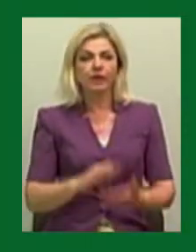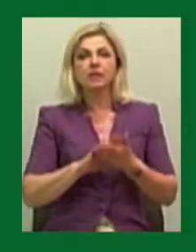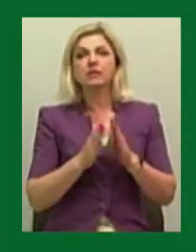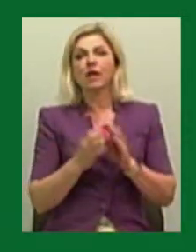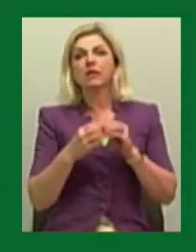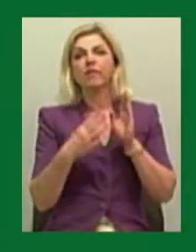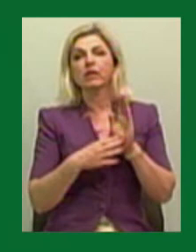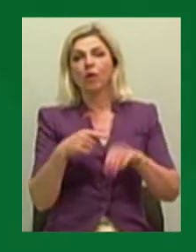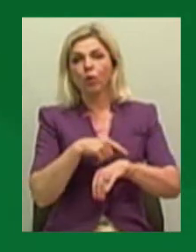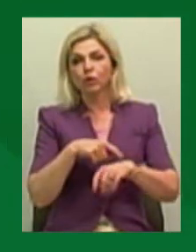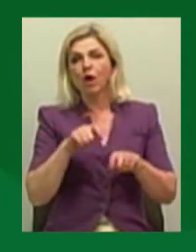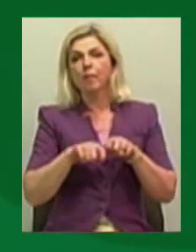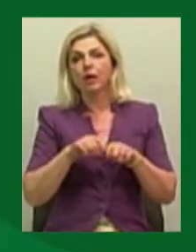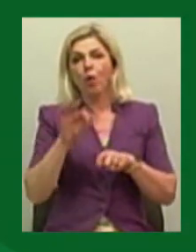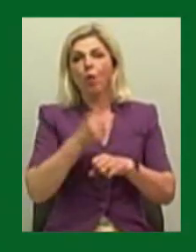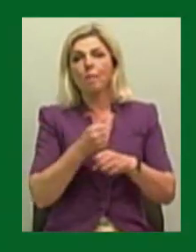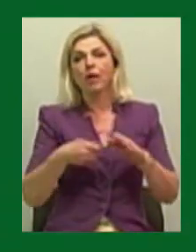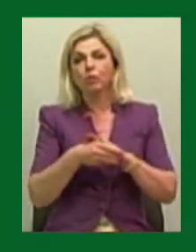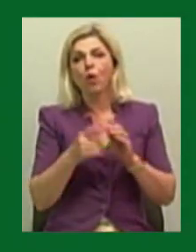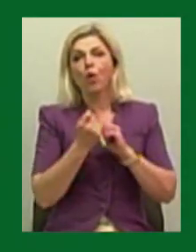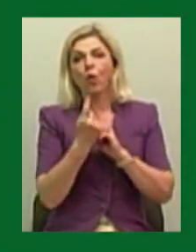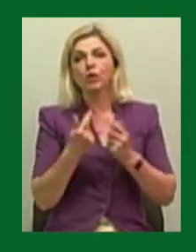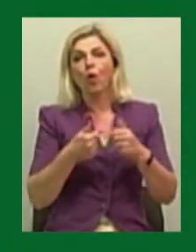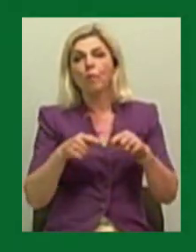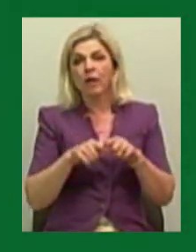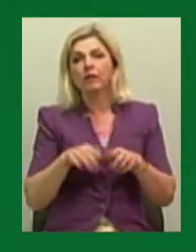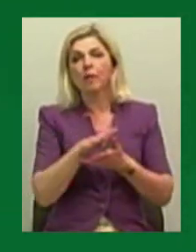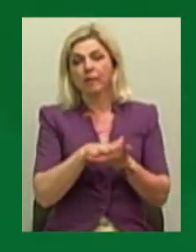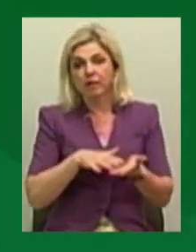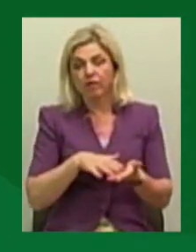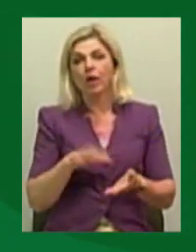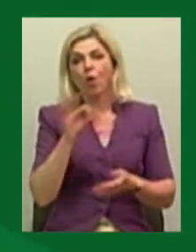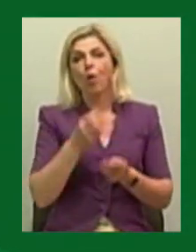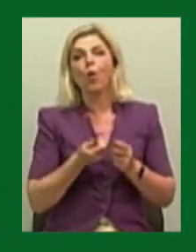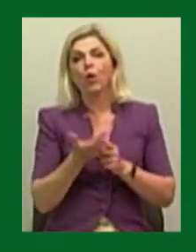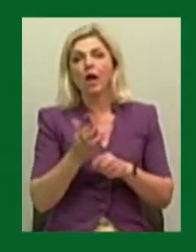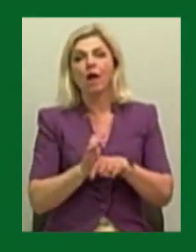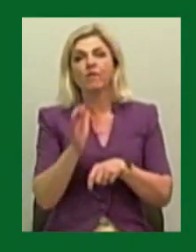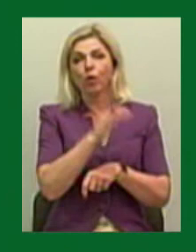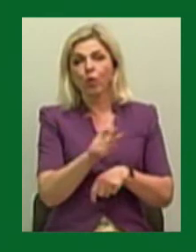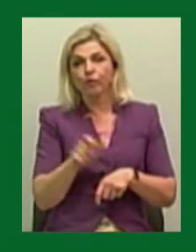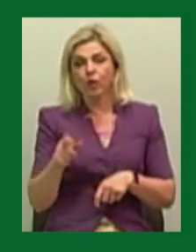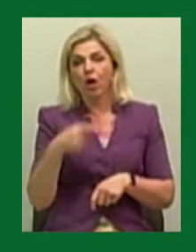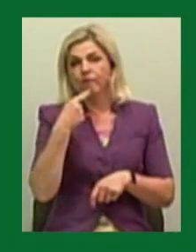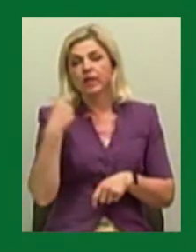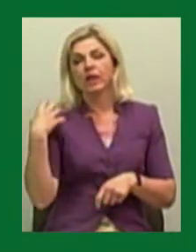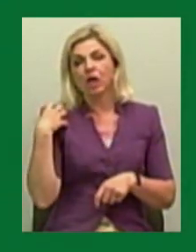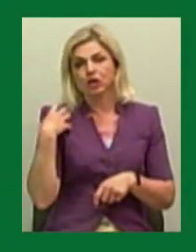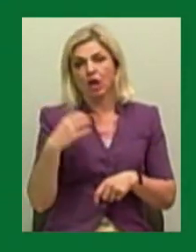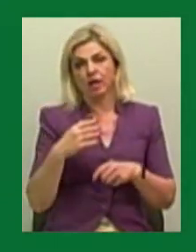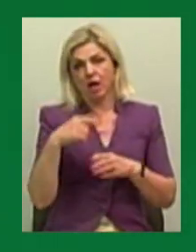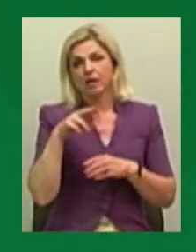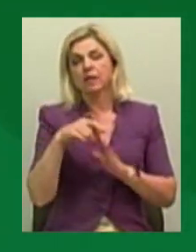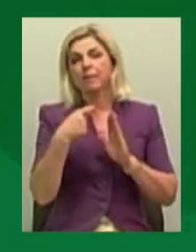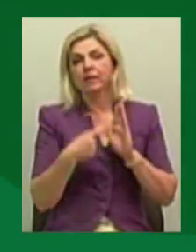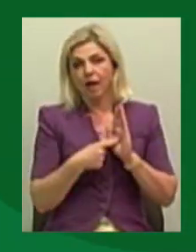19-ту годину перевірки щодо мінування 11 об'єктів Миколаєва тривають. Щодо кількості евакуйованих, коментує начальник управління з питань надзвичайних ситуацій